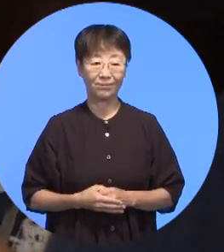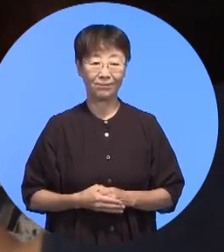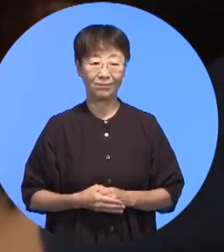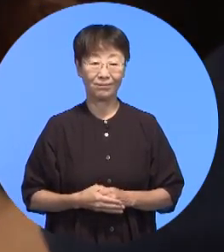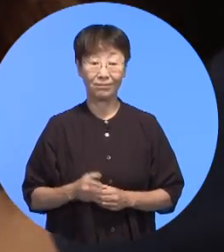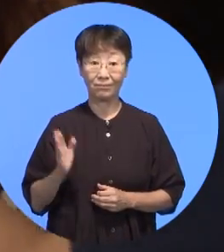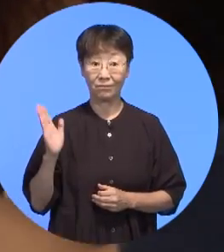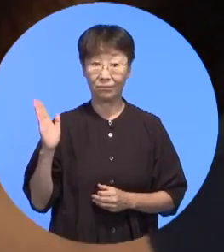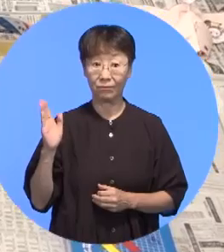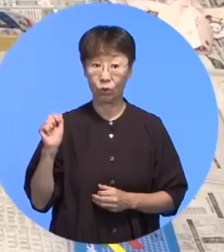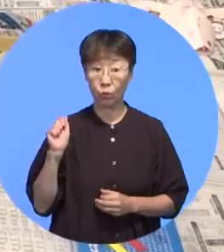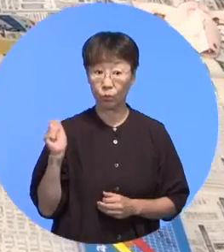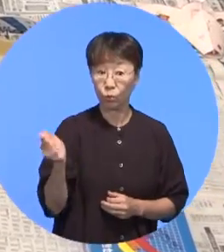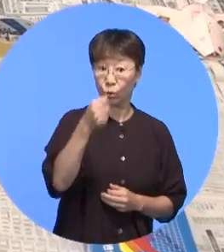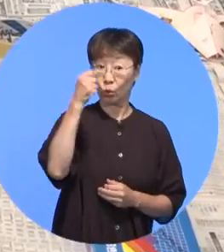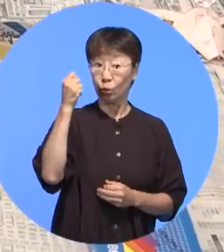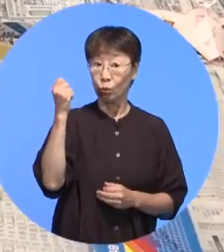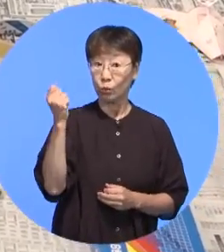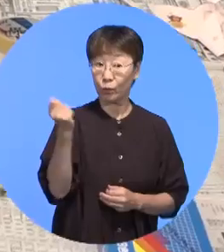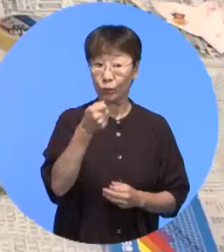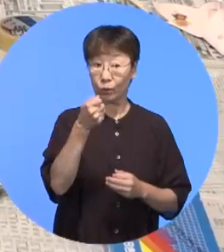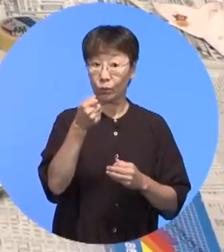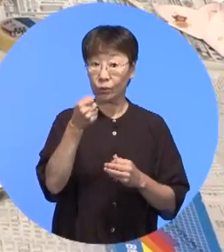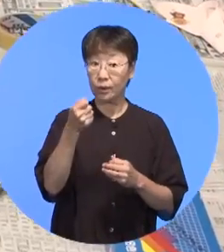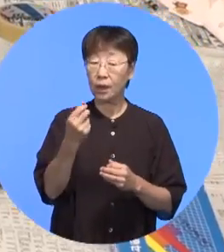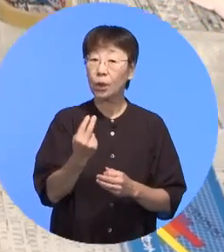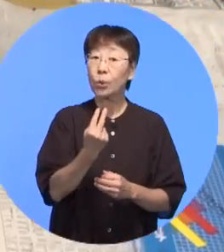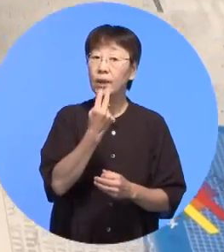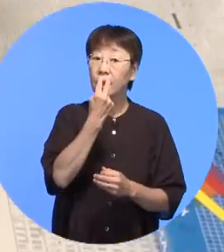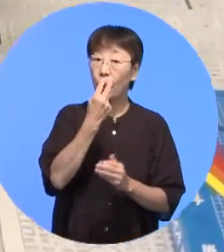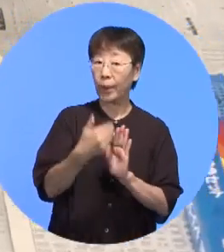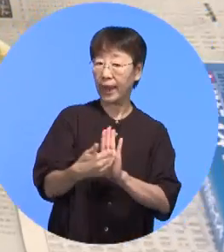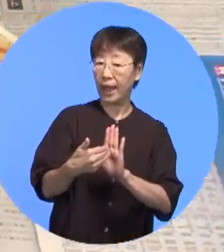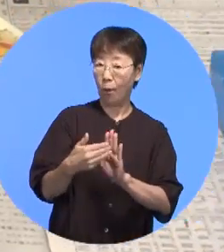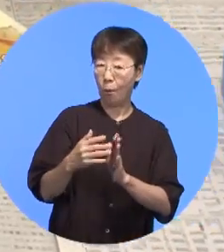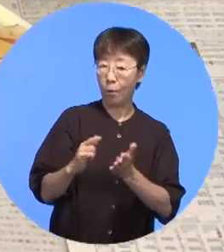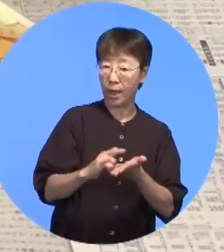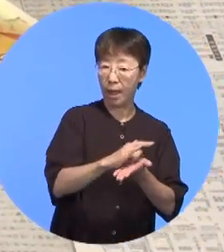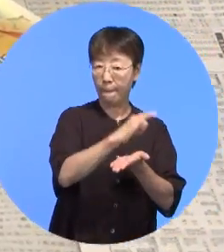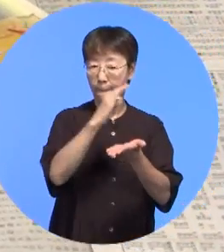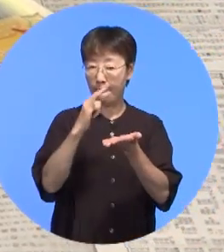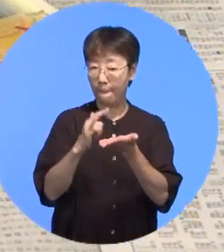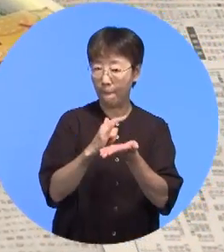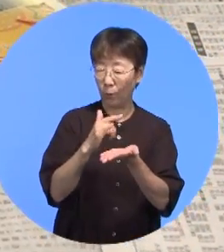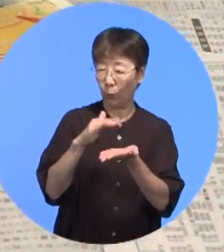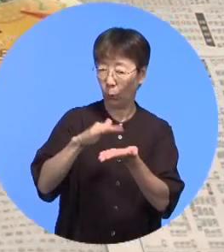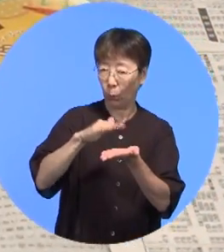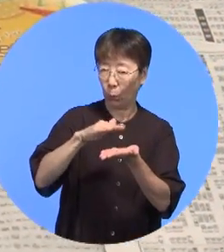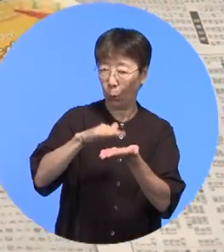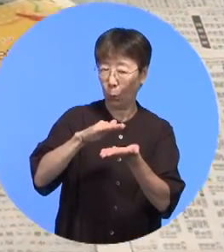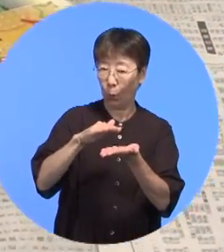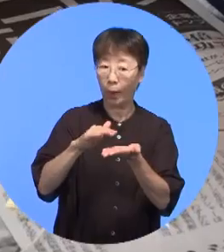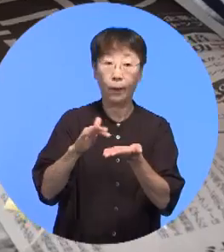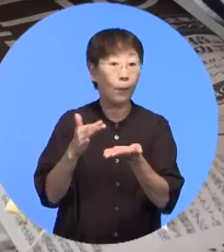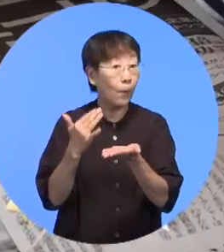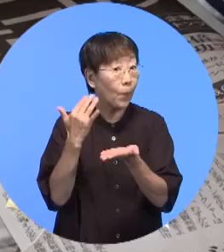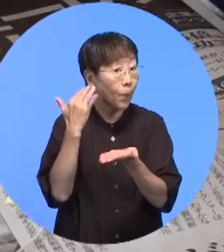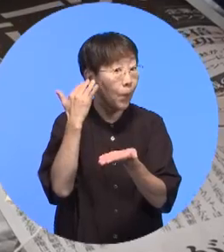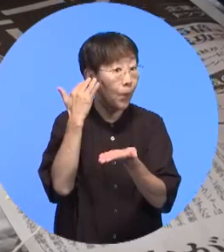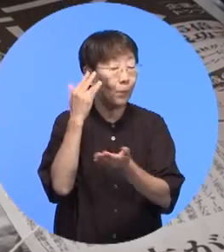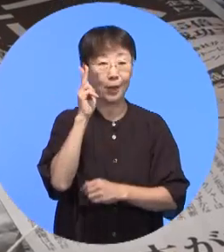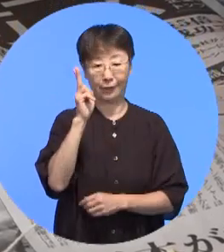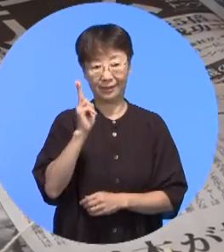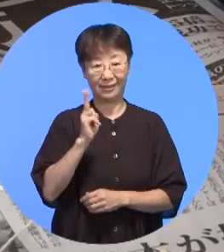本体を飛ばすと空気抵抗によりこの部品が振動し音が鳴るという仕組みになっています。